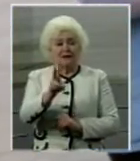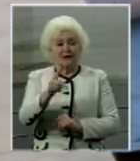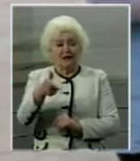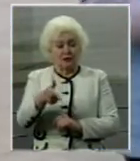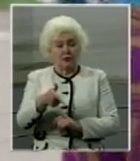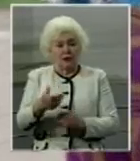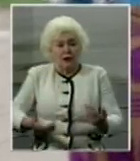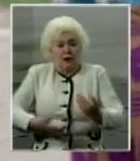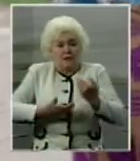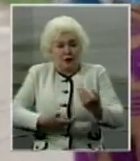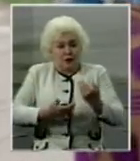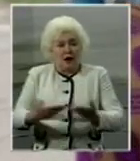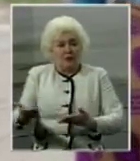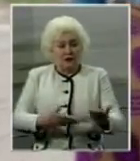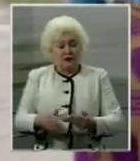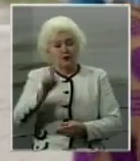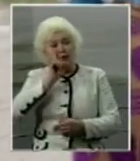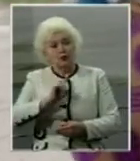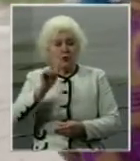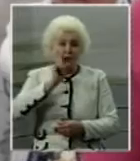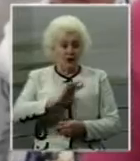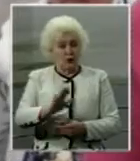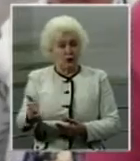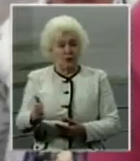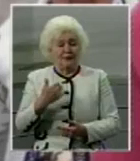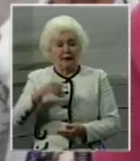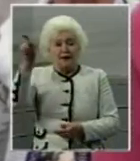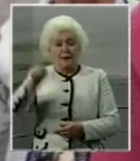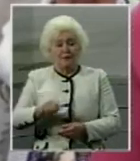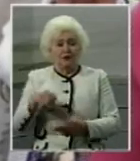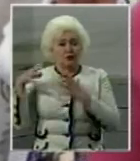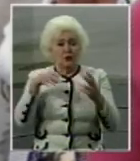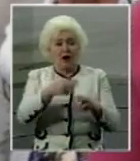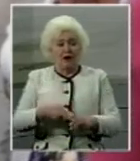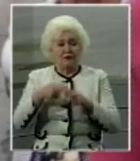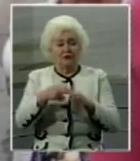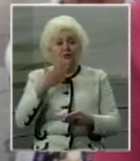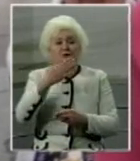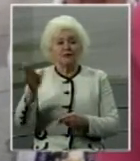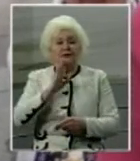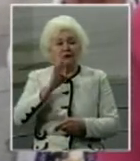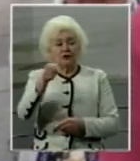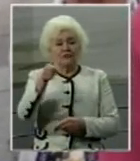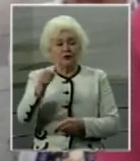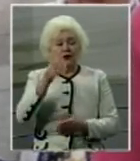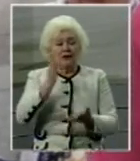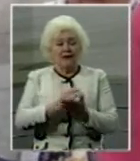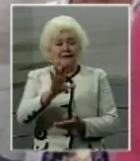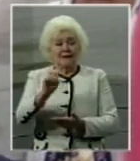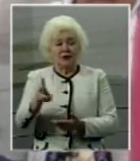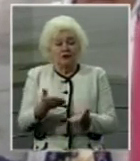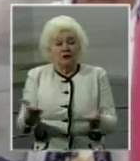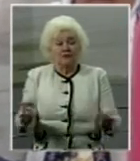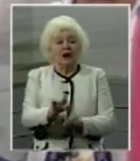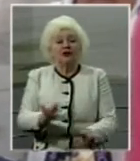теж пронесіть. Як ви думаєте, удобно чи не удобно? Я приходжу на автовокзал, питаю дівчини в касі, я говорю, є на Сергіївку? Нема. Чим